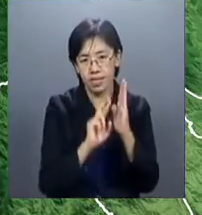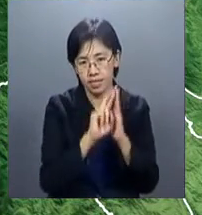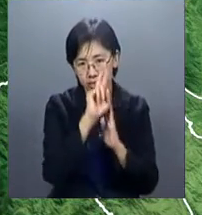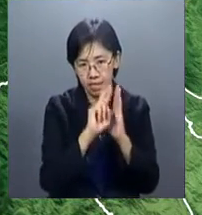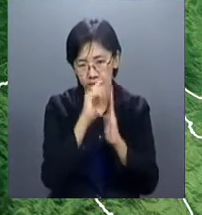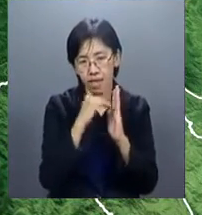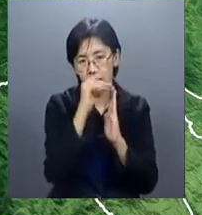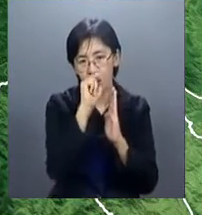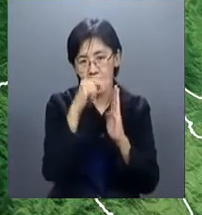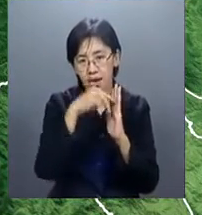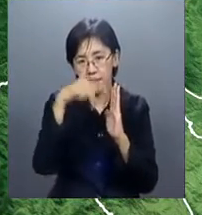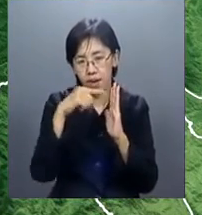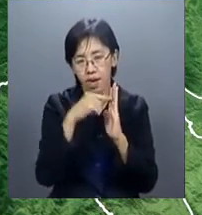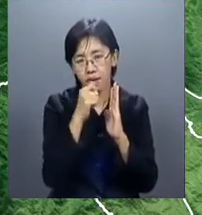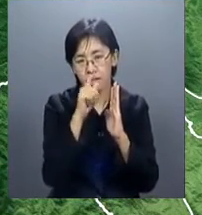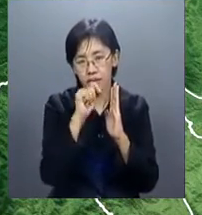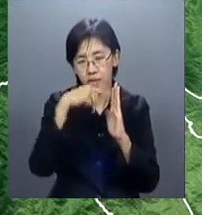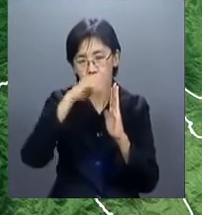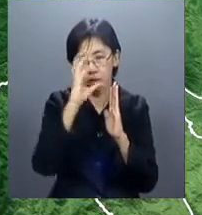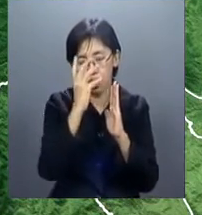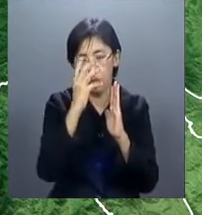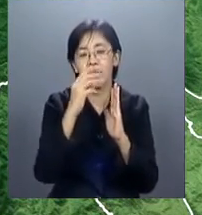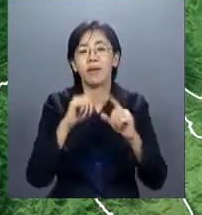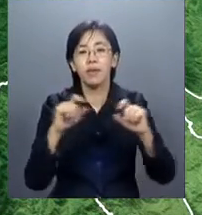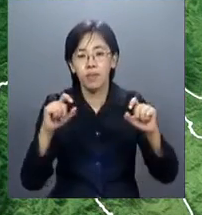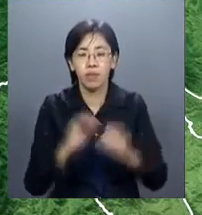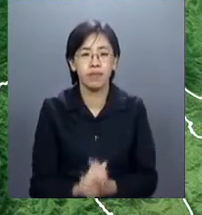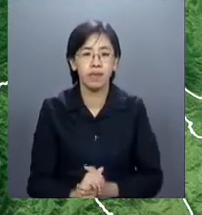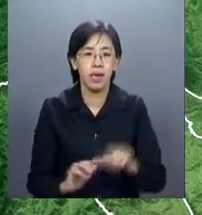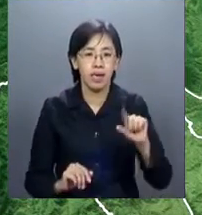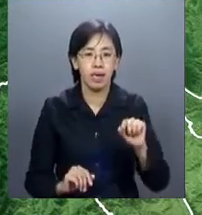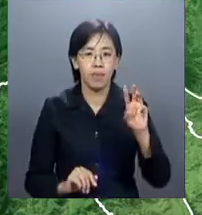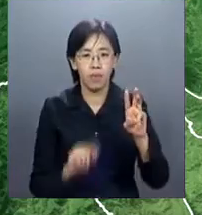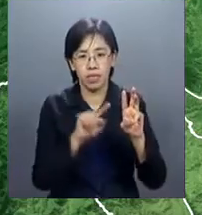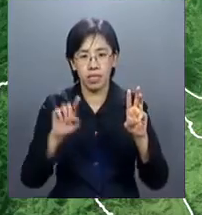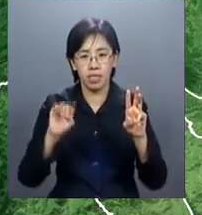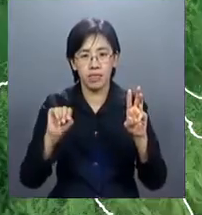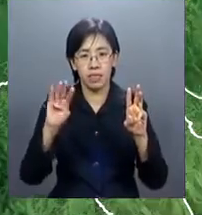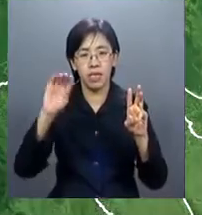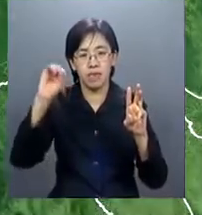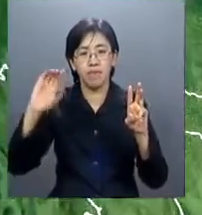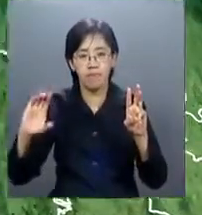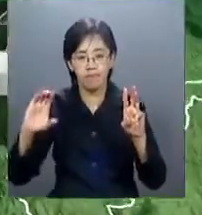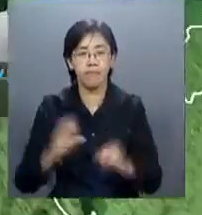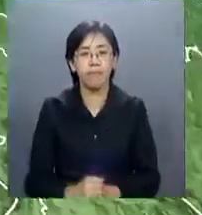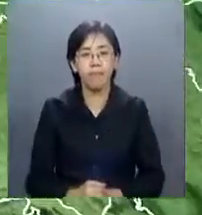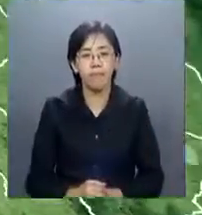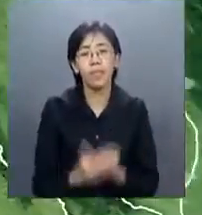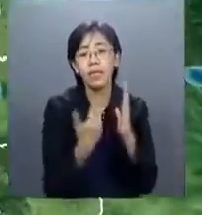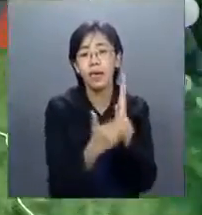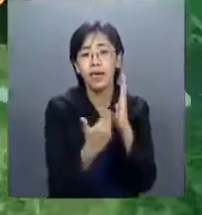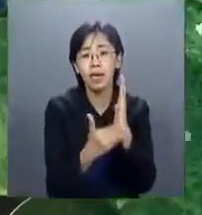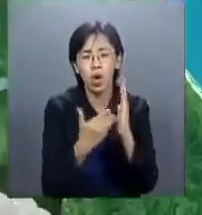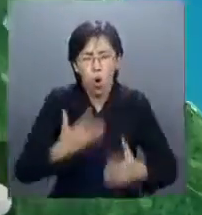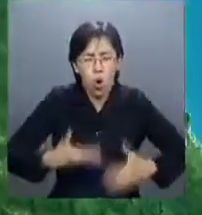น่านแพร่อุตรดิตถ์พิษณุโลกและเพชรบูรณ์อุณหภูมิระหว่าง 26-44 องศาเซลเซียสภาคตะวันออกเฉียงเหนืออาก